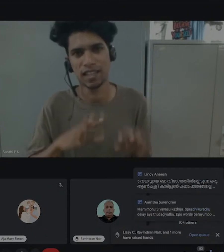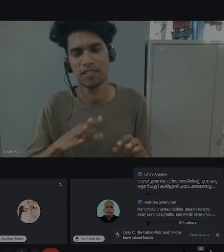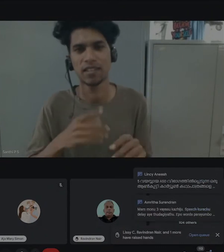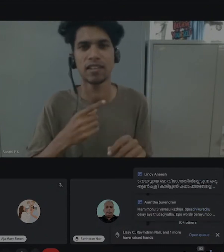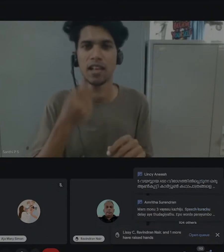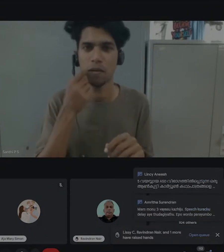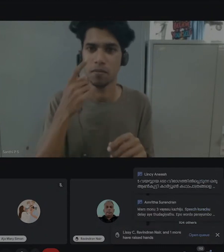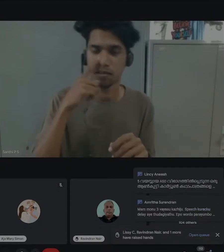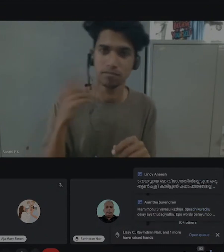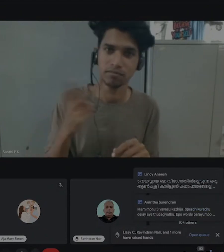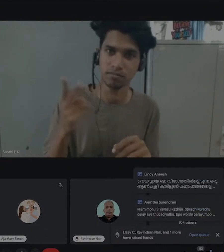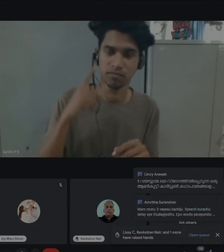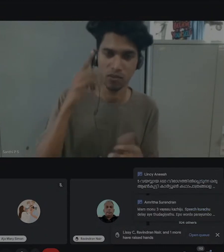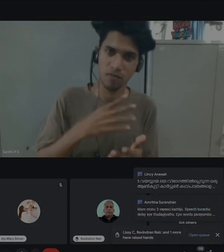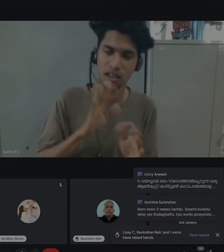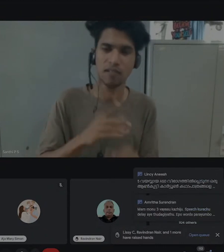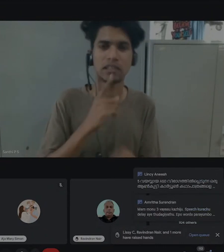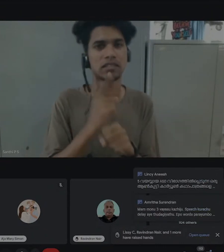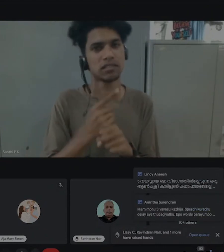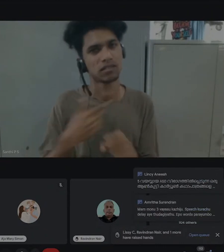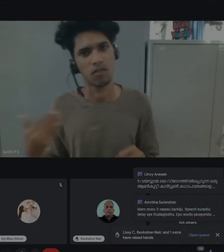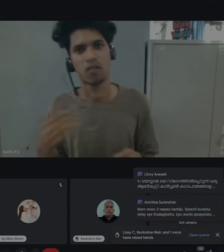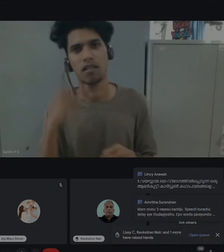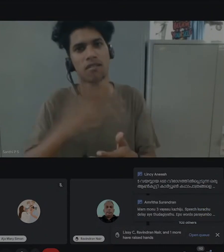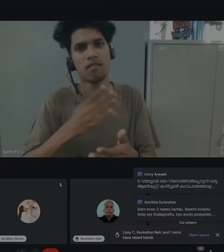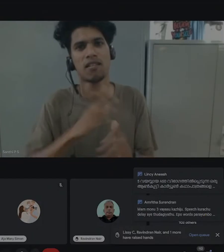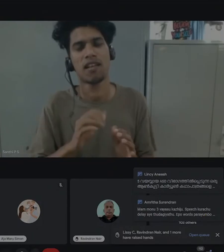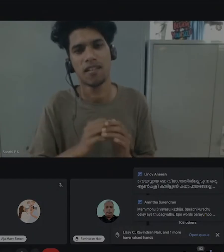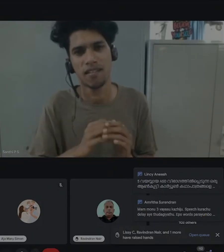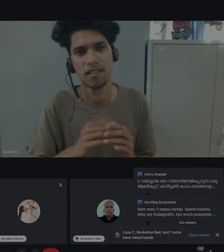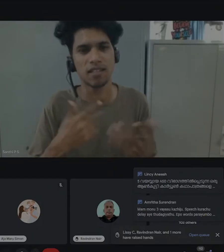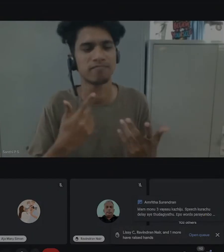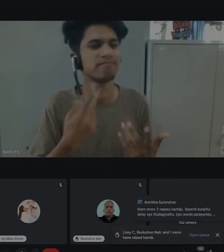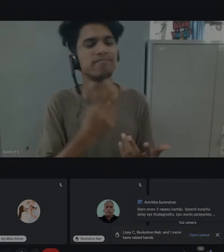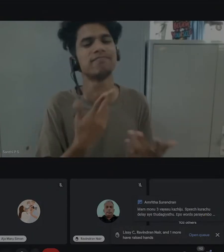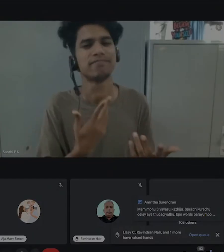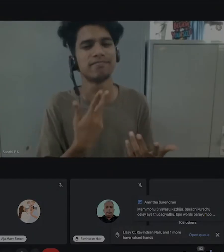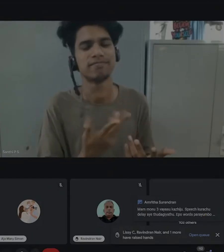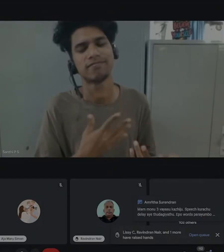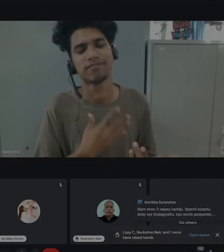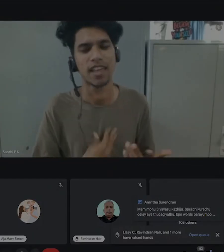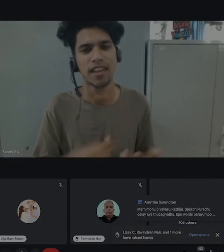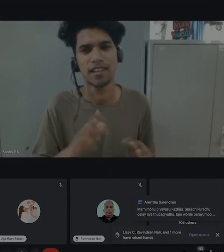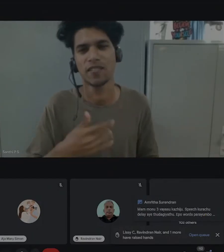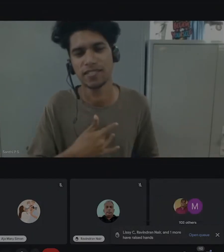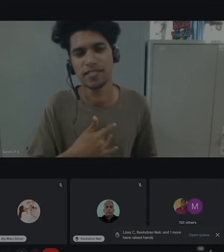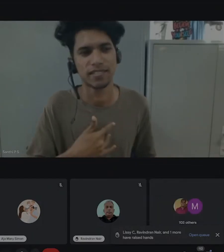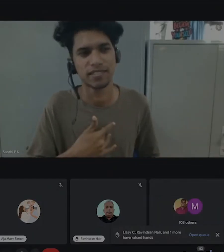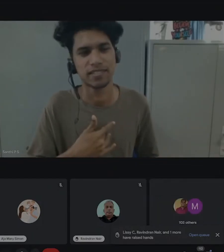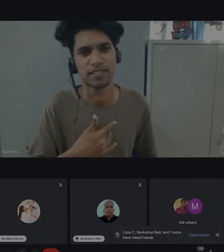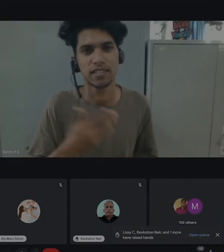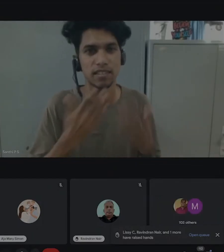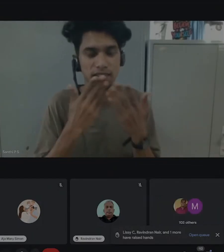അതിന്റെ വിഷമമുണ്ട്. നല്ല ബുദ്ധിയുള്ള കുട്ടിയായത് കൊണ്ട് നമുക്ക് നല്ല വിഷമമാണ് കുട്ടിയെ കാണുമ്പോൾ തന്നെ. പഠനത്തിലോട്ട്